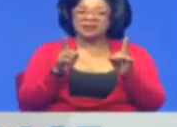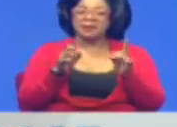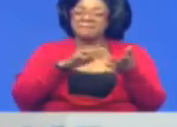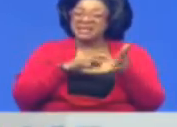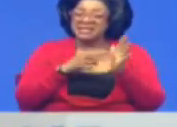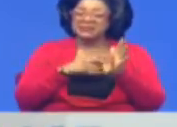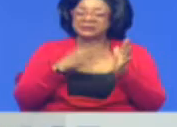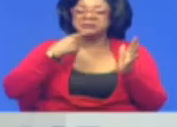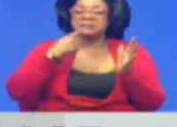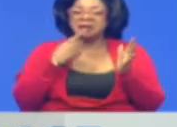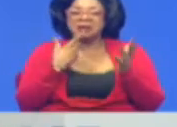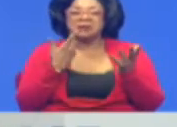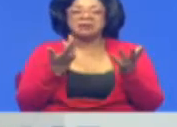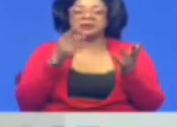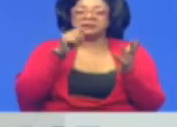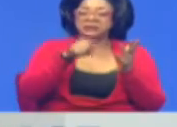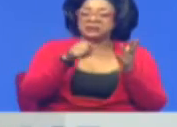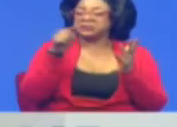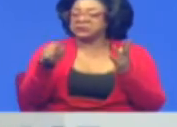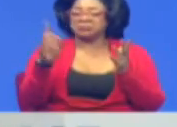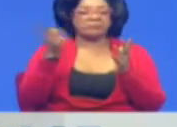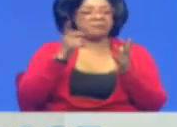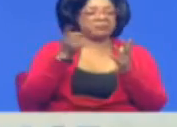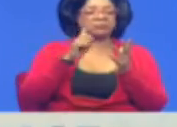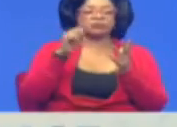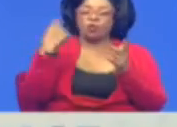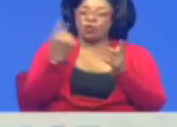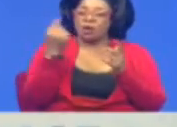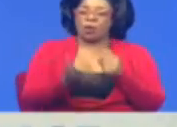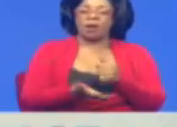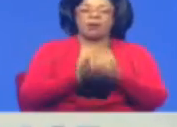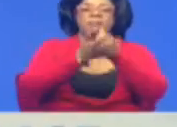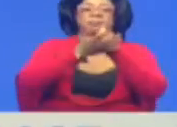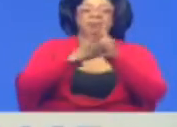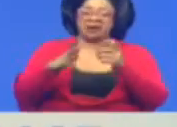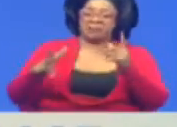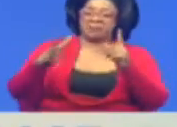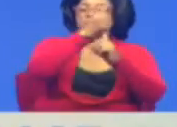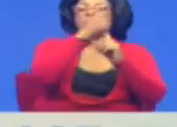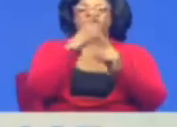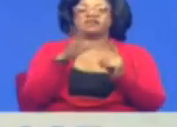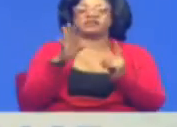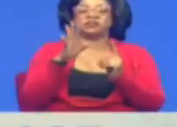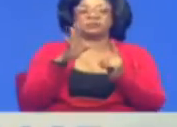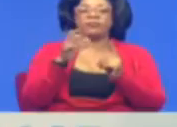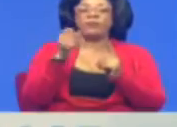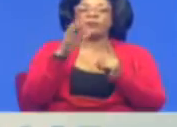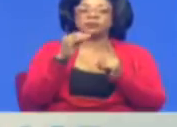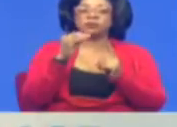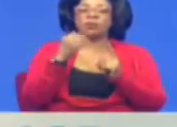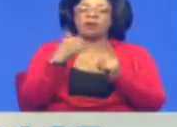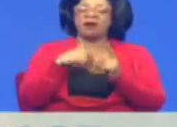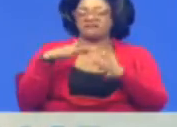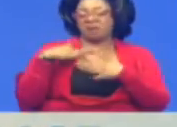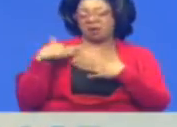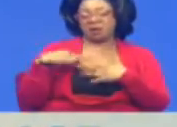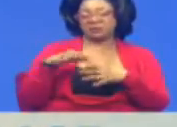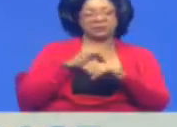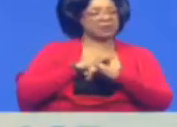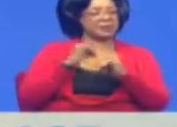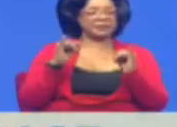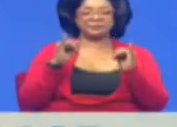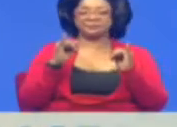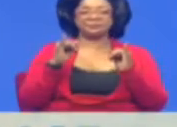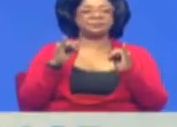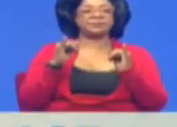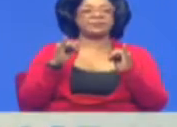kusemekana ni ya huyu na huyu. Huyu umemsaidia, ameipata. So pacemakers ni watu wako na roho safi, roho nzuri,